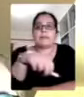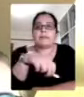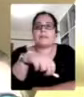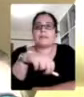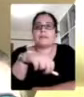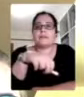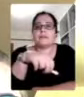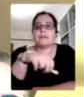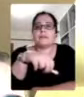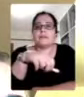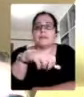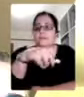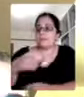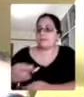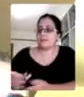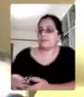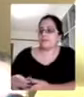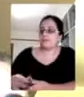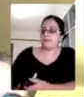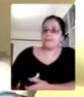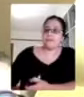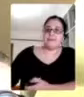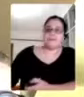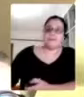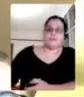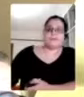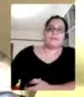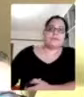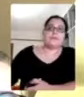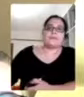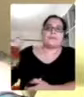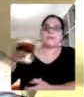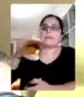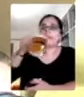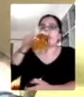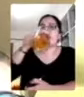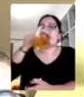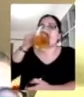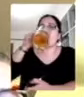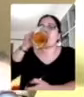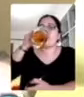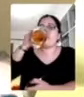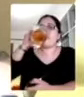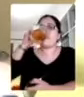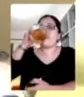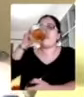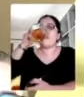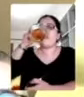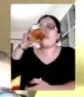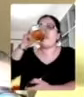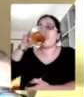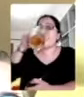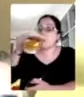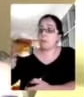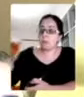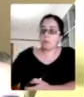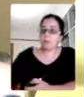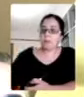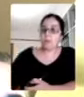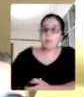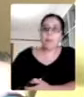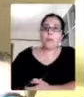dinlemiştik biz bir kere. Bu adamın şöyle 10-15 kişilik bir grup olarak bu adamlar McBaren'a çalışıyorlar. Tadımcı